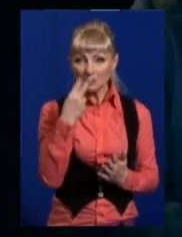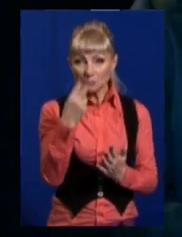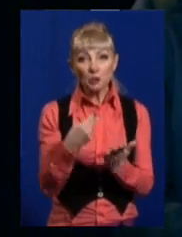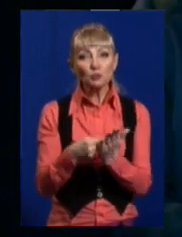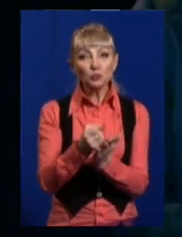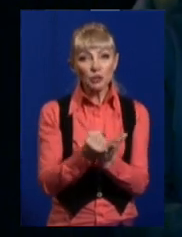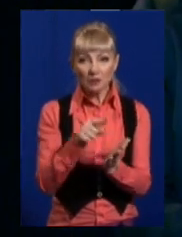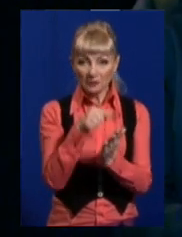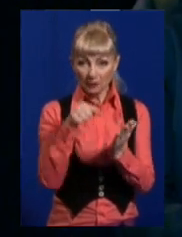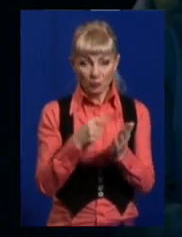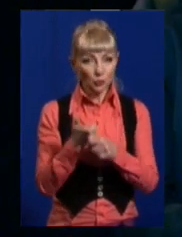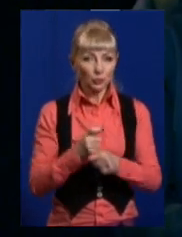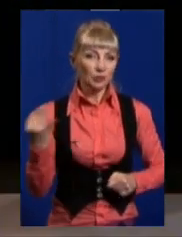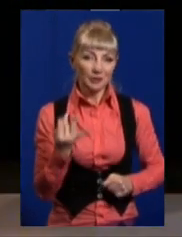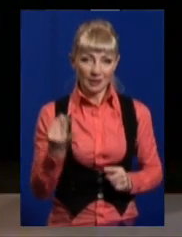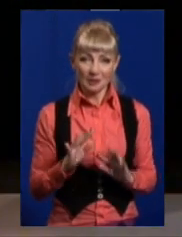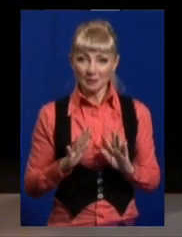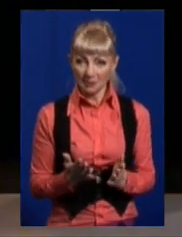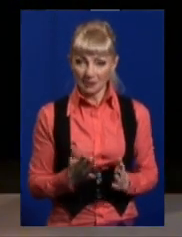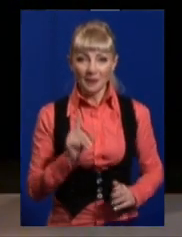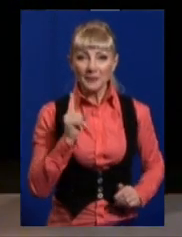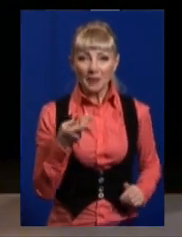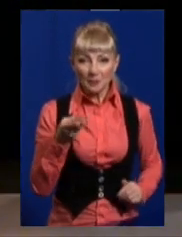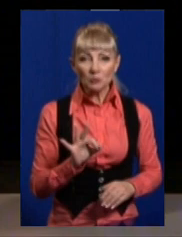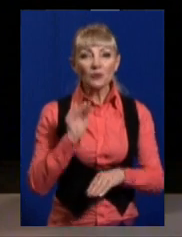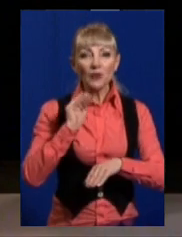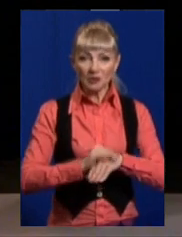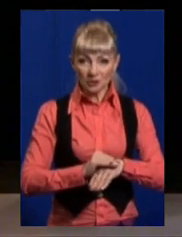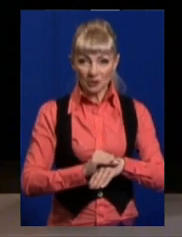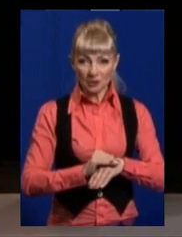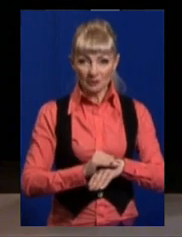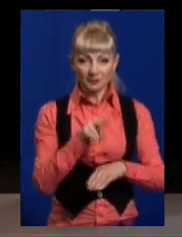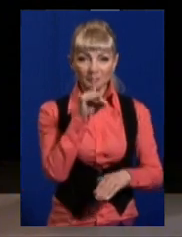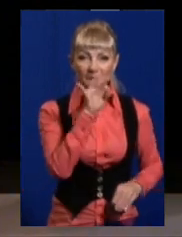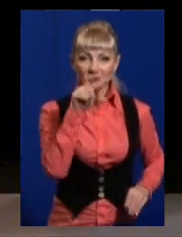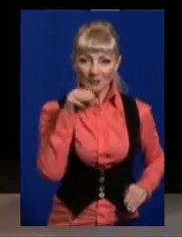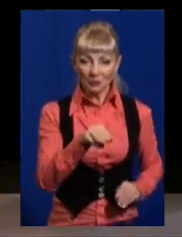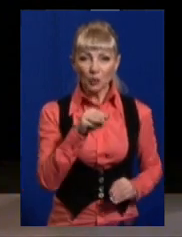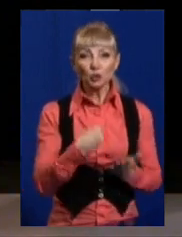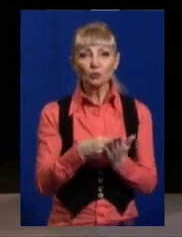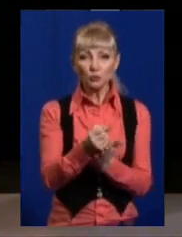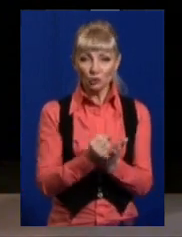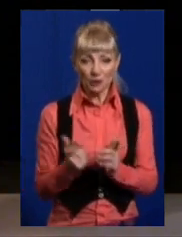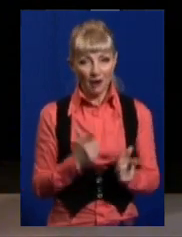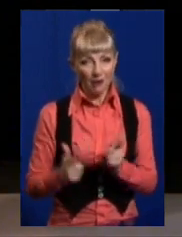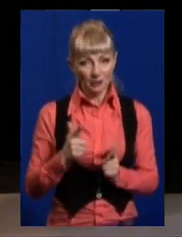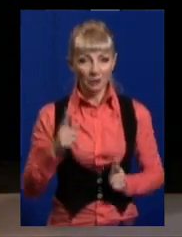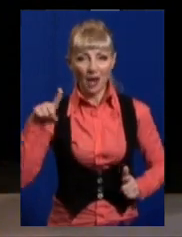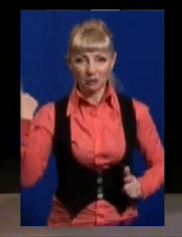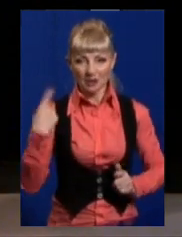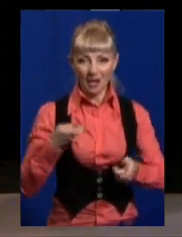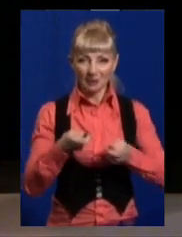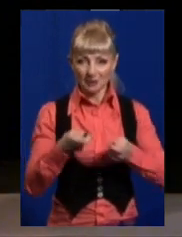питання, то тут дуже цікавий момент. Тому що фактично проєкт бюджету готує обласна